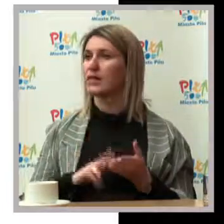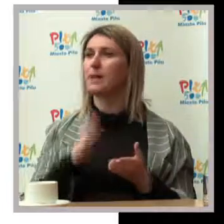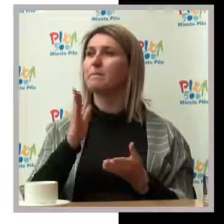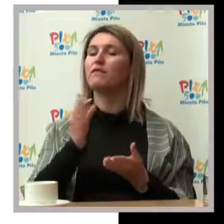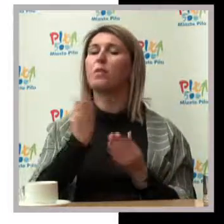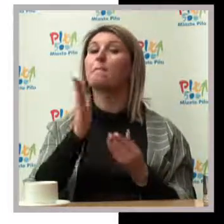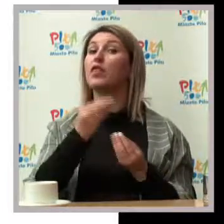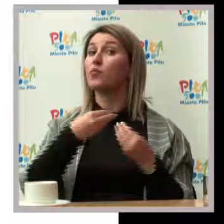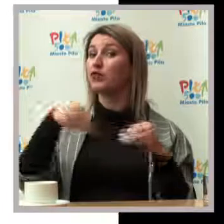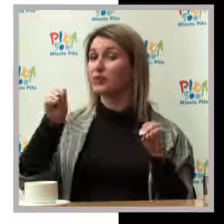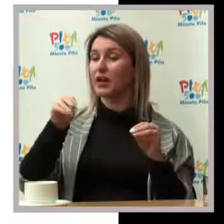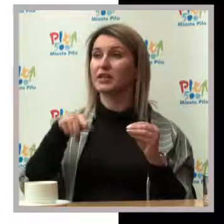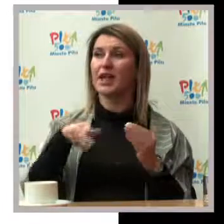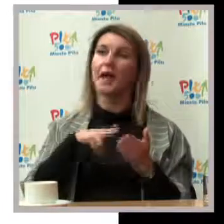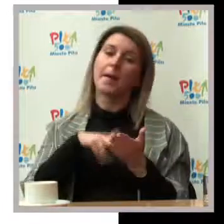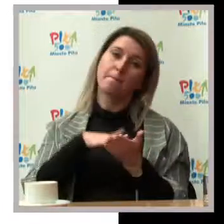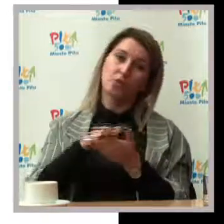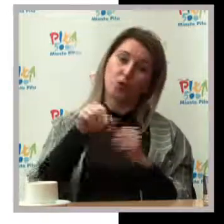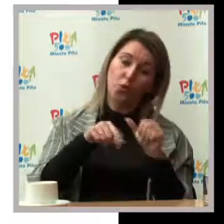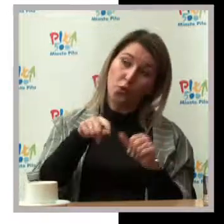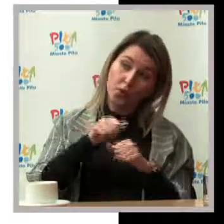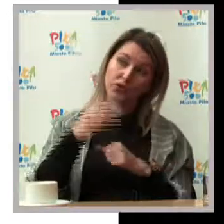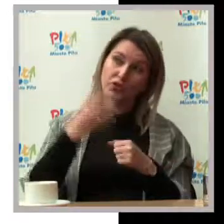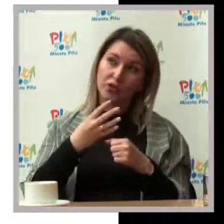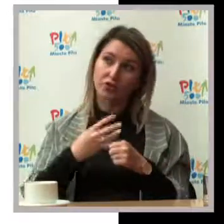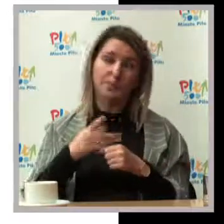trzeba wziąć pod uwagę, że są największe pieniądze, które